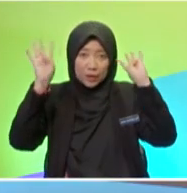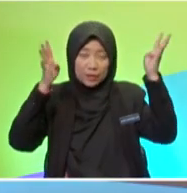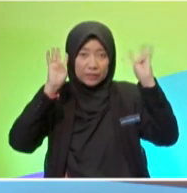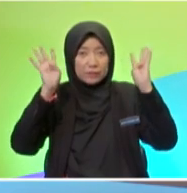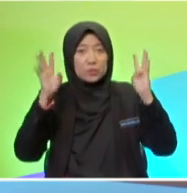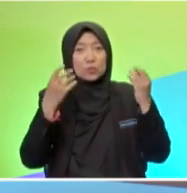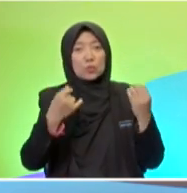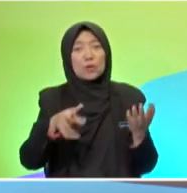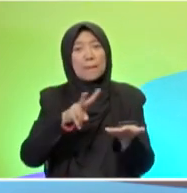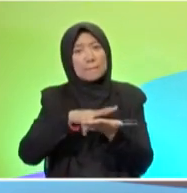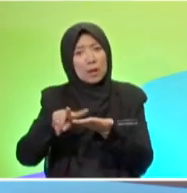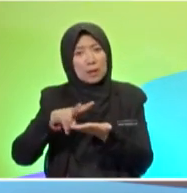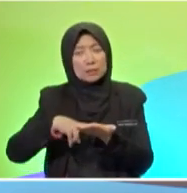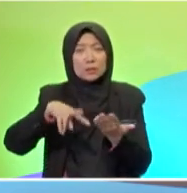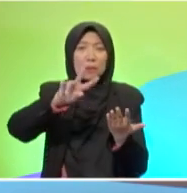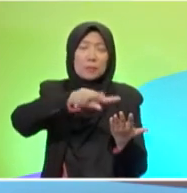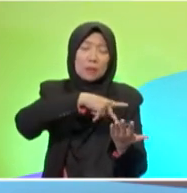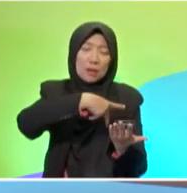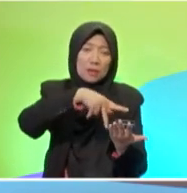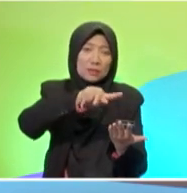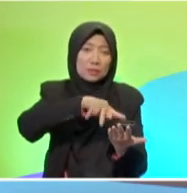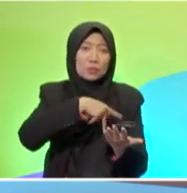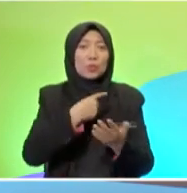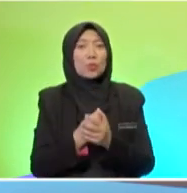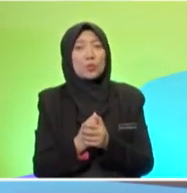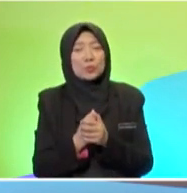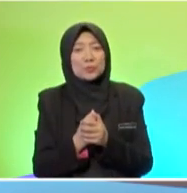untuk adem masak lemak guys